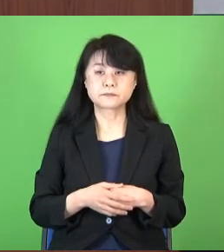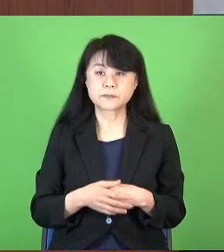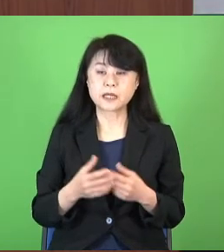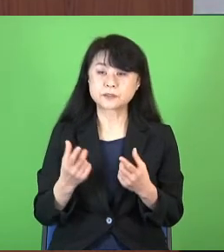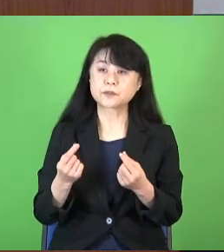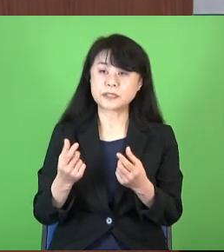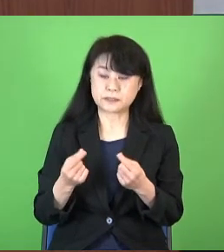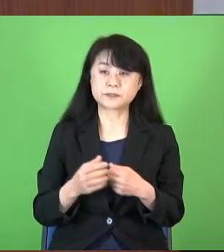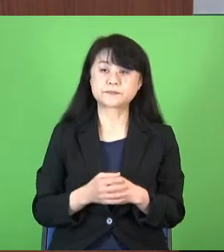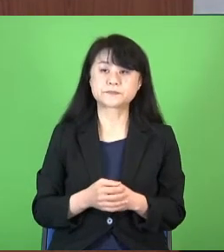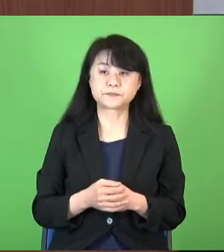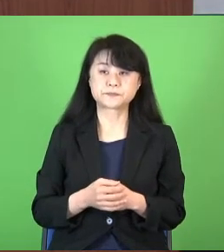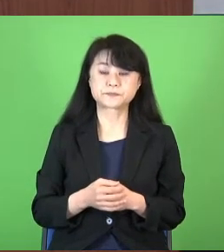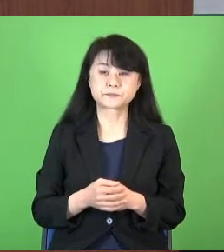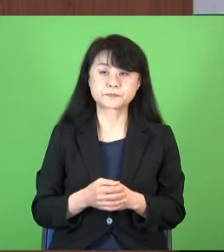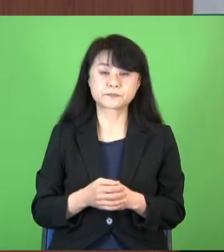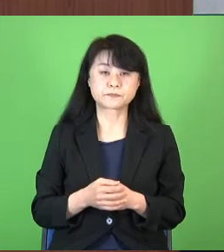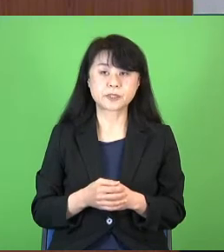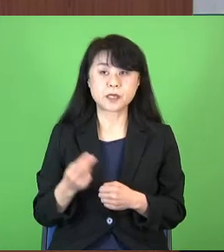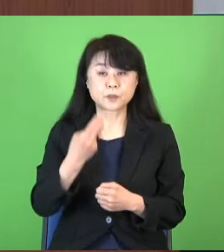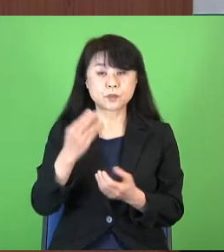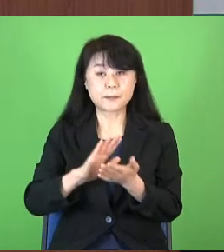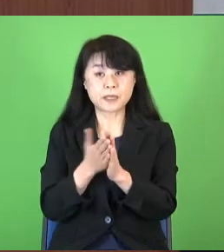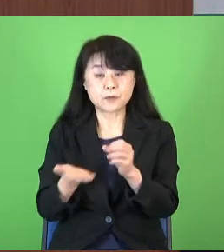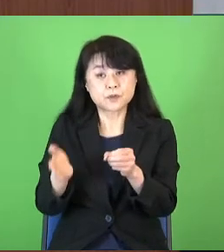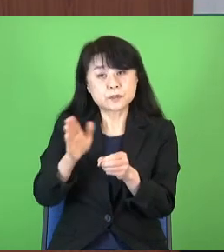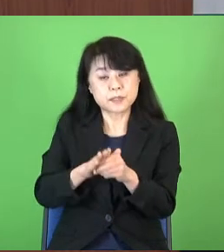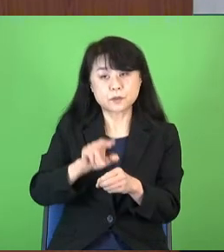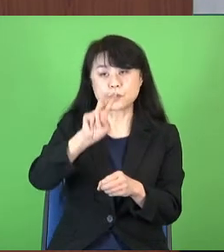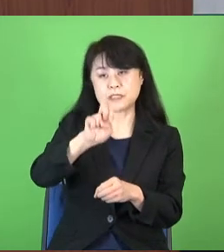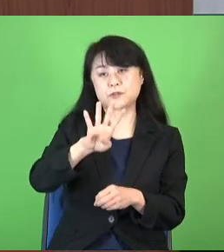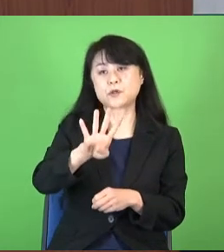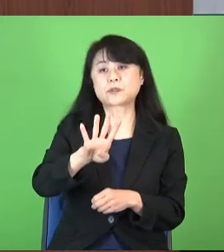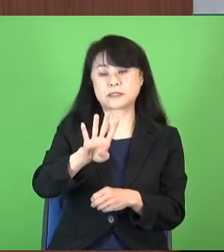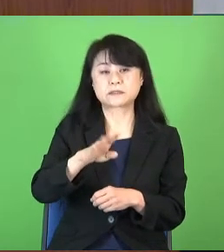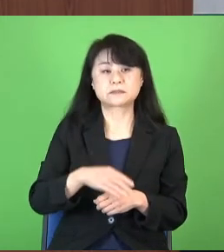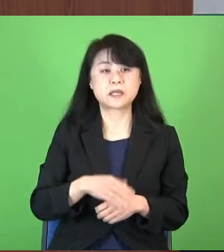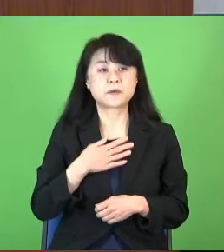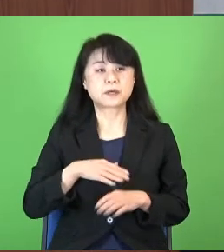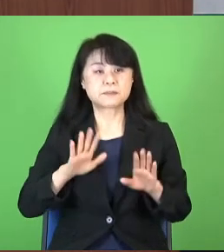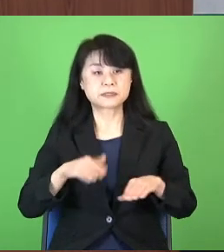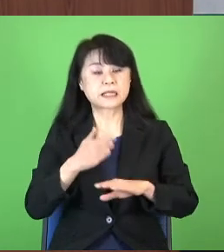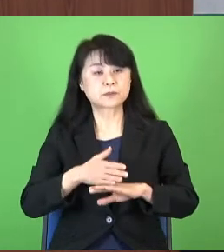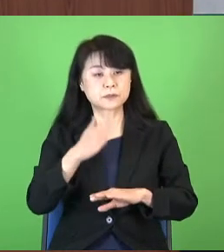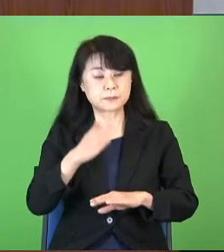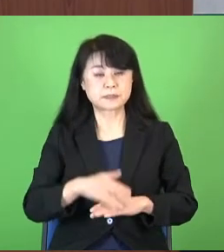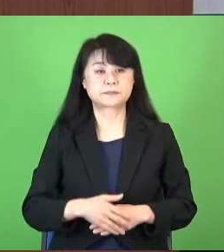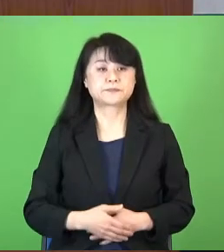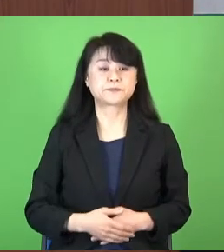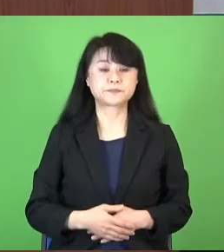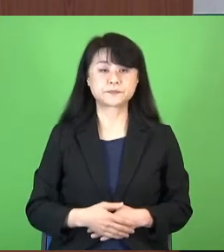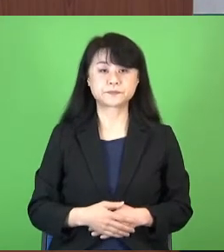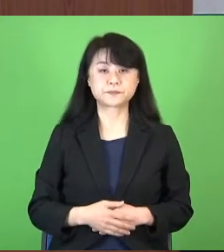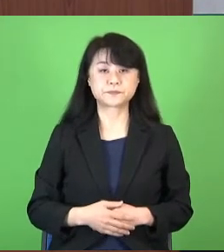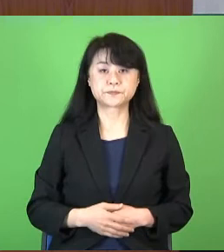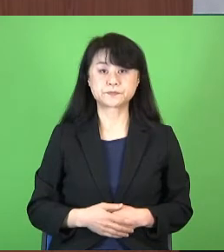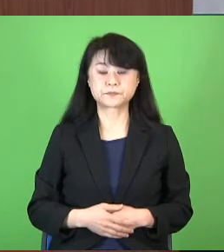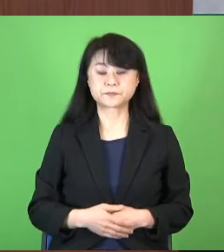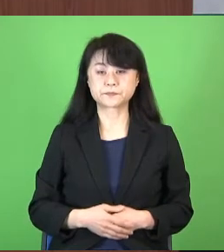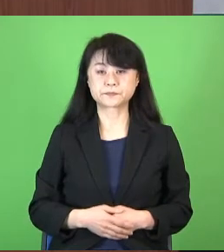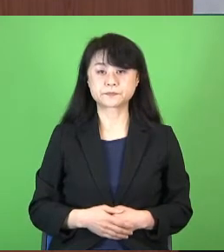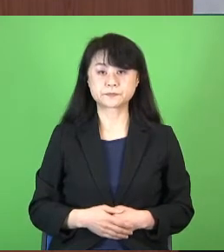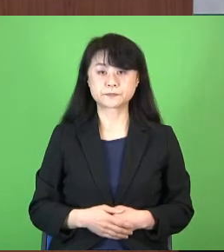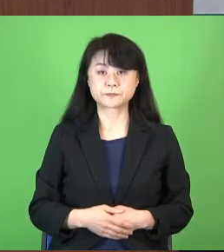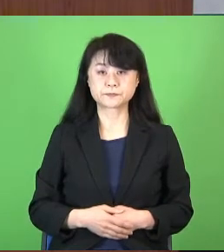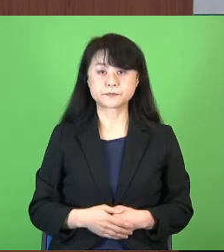そうですねはいはい分かりモデレート24ですねかわかりましたありがとうございましたござい